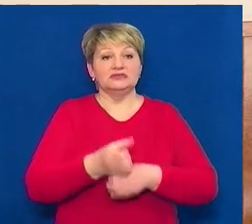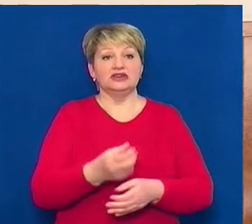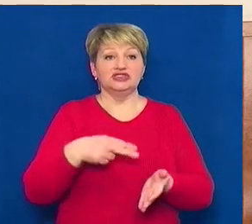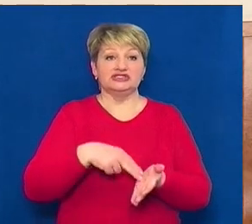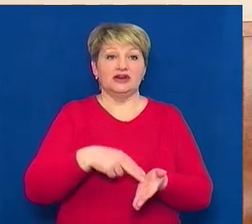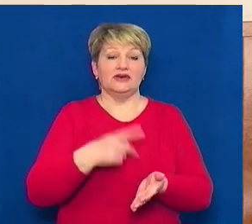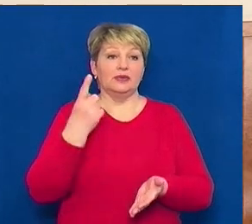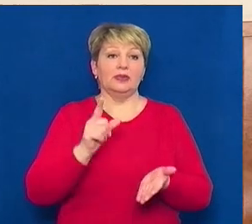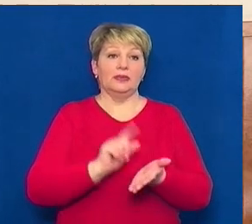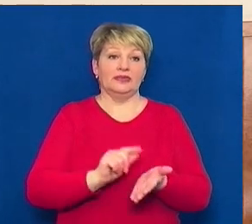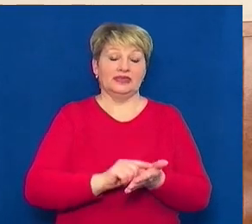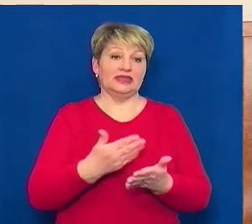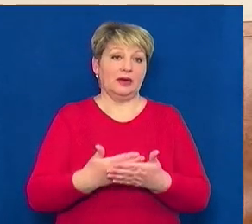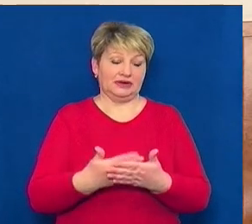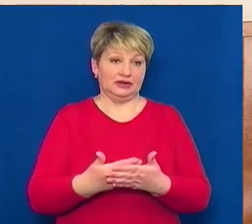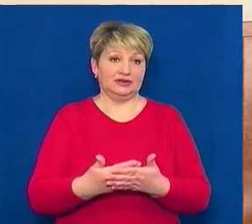з податків. Наприклад,